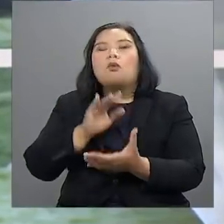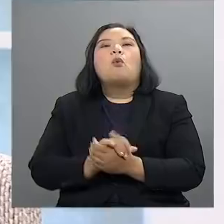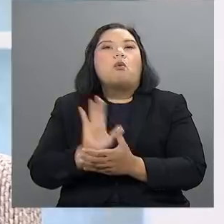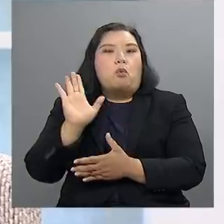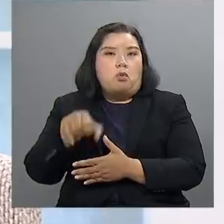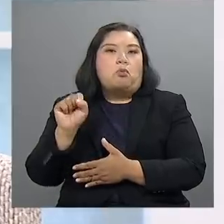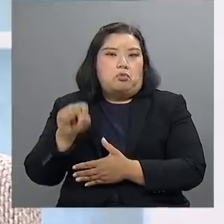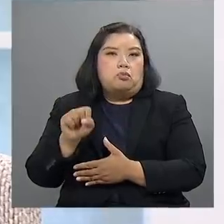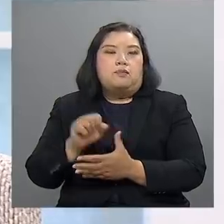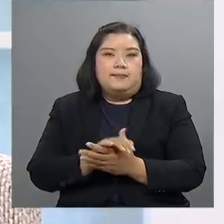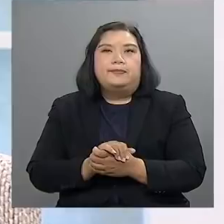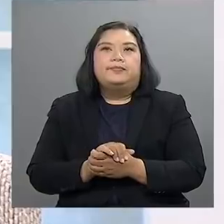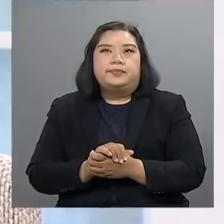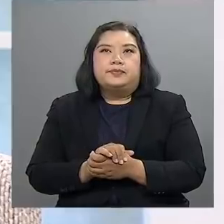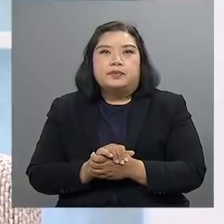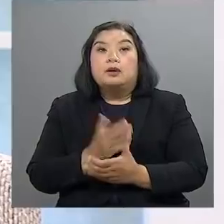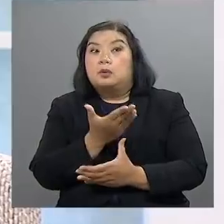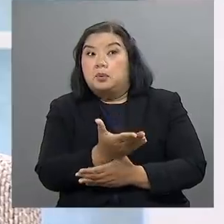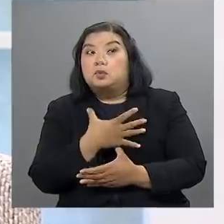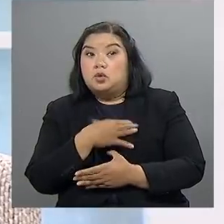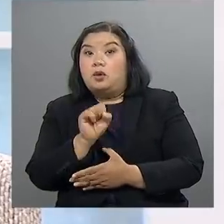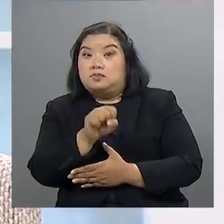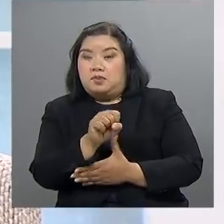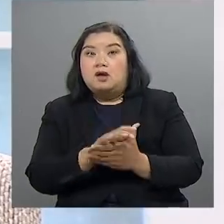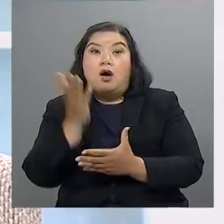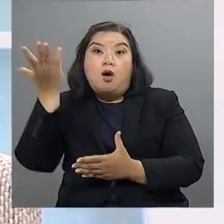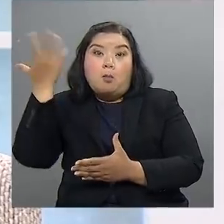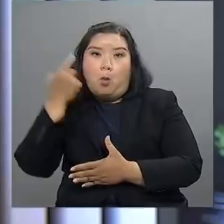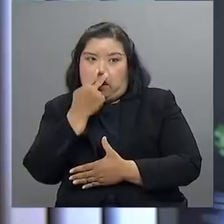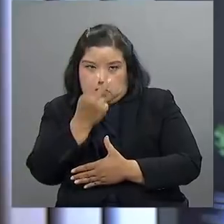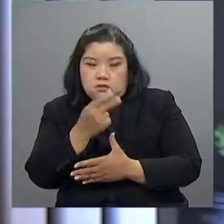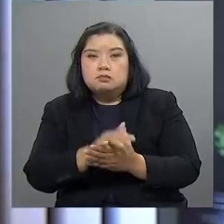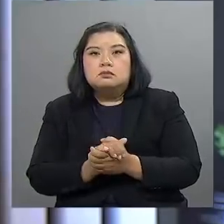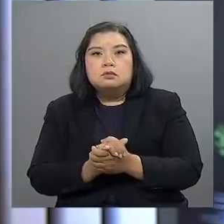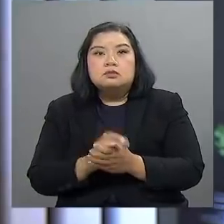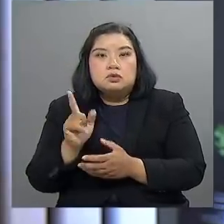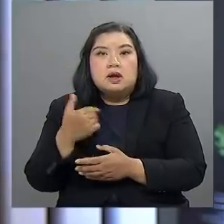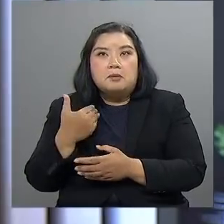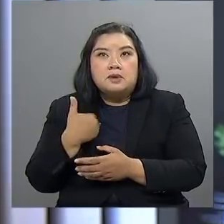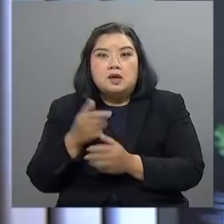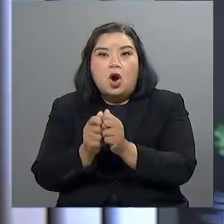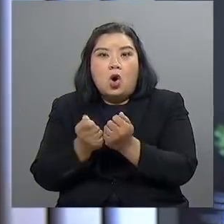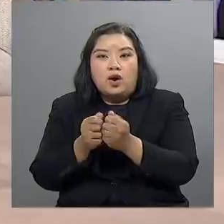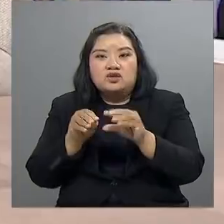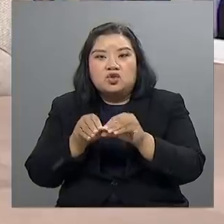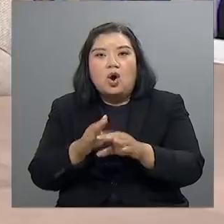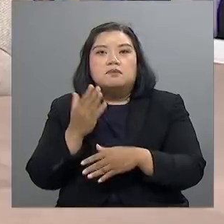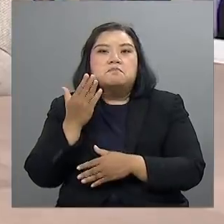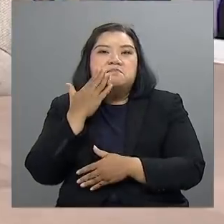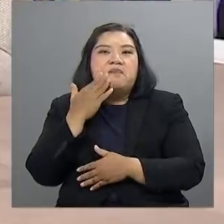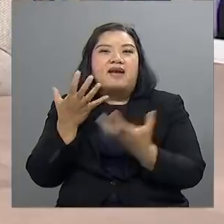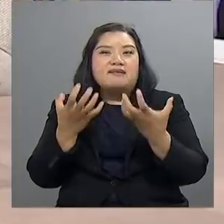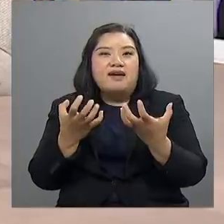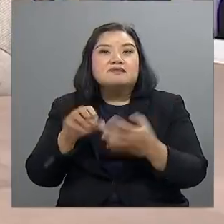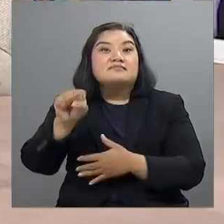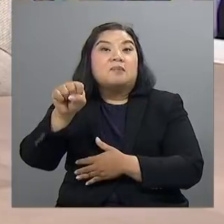างน้อยก็มีคุณต๊อบอุดหนุนแล้วคนนึงเมื่อวานนี้ผมแอบเห็นว่าคุณไปกินหอยทอดมาใช่ไหมฮะหอยทอดก็ต้องกินกับแบบซอสพริกก็อร่อย ค ุ ณเทรนเนอร์ผมดูรายการ